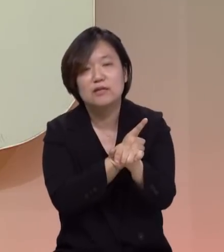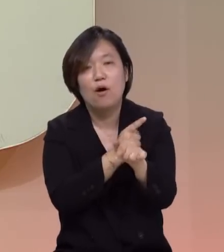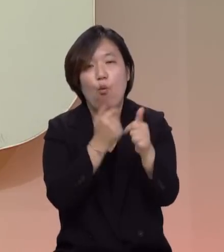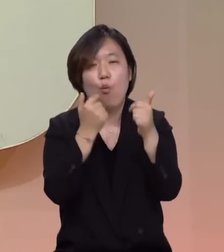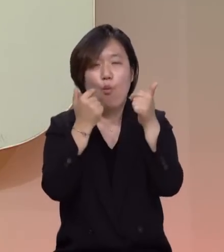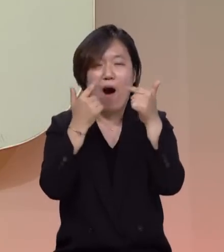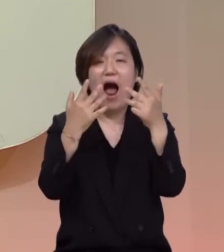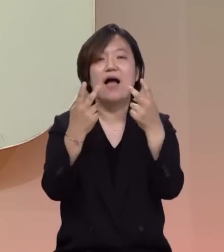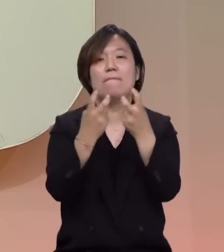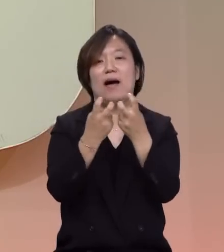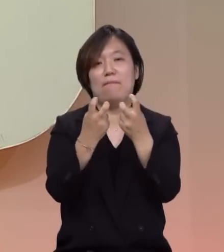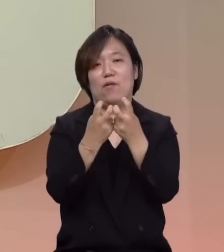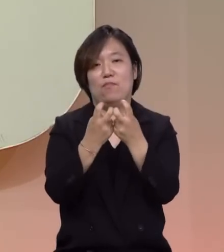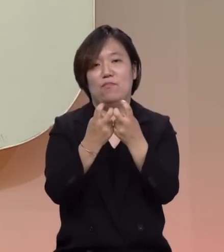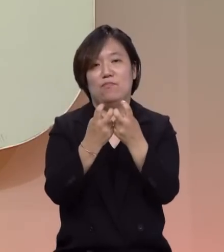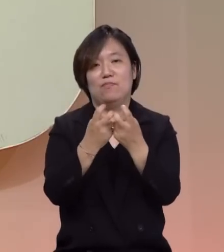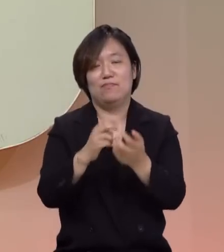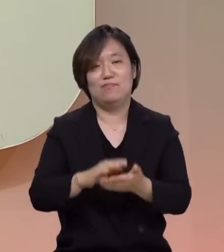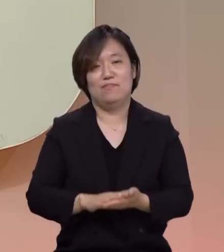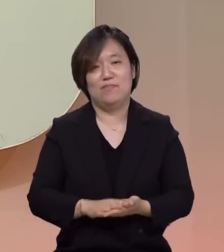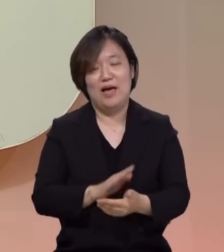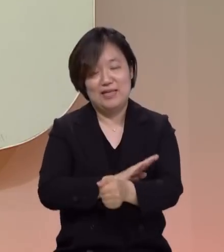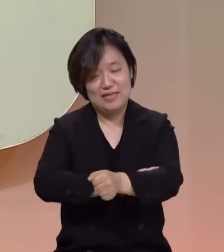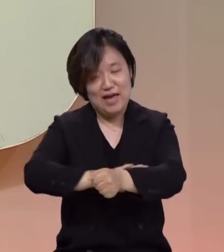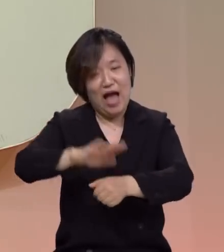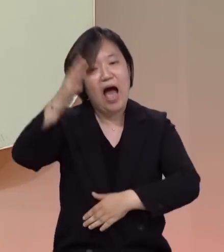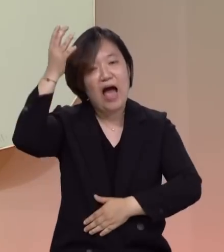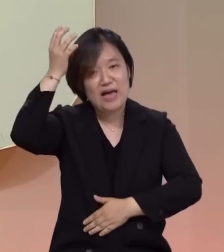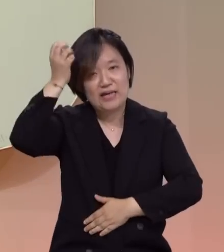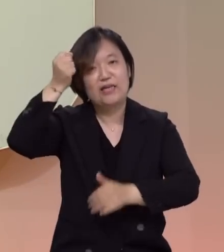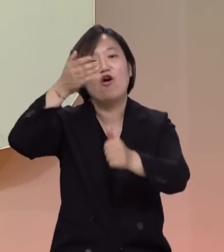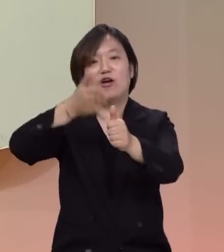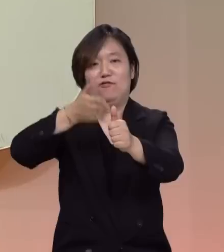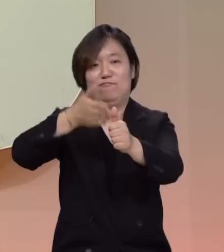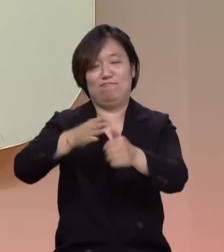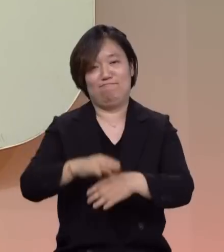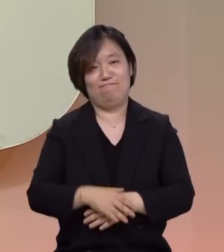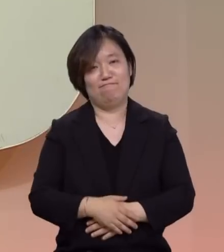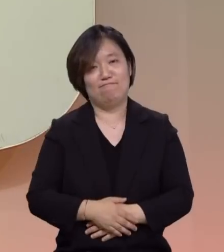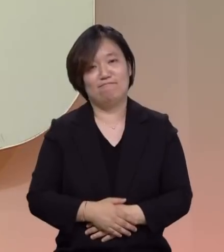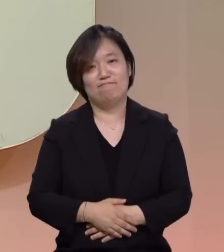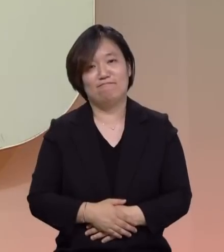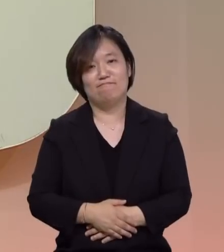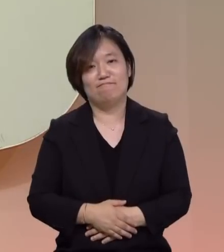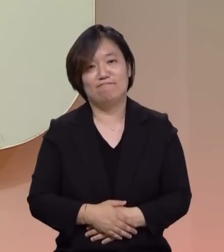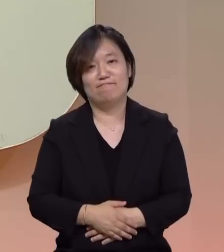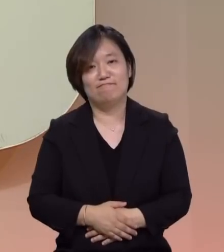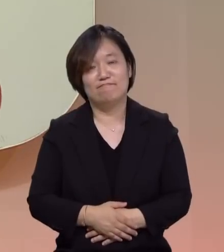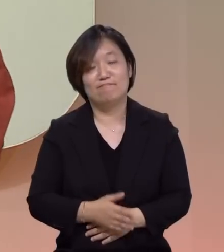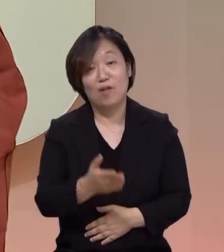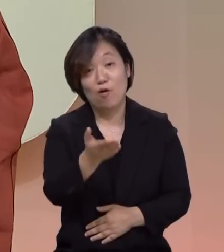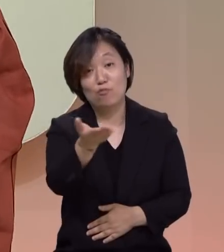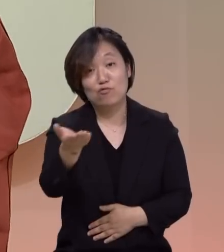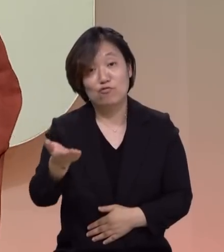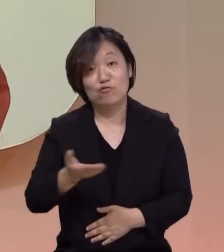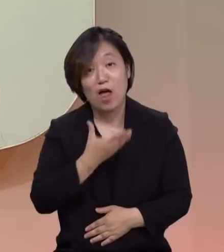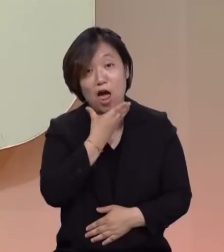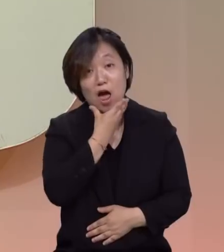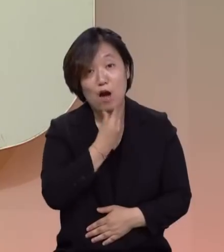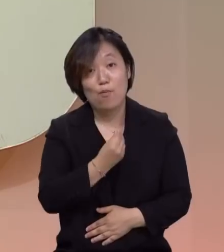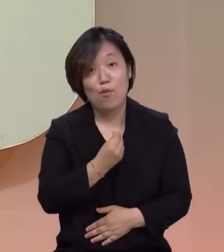확실한 방법이다라는 것을 꼭 명심하시기 바랍니다 여러분